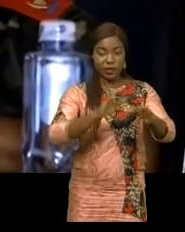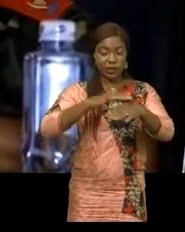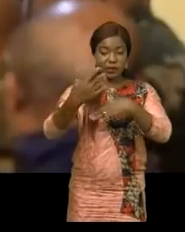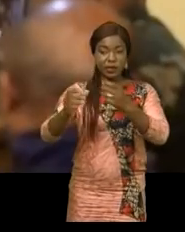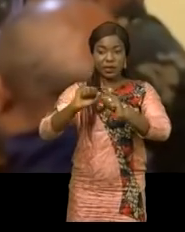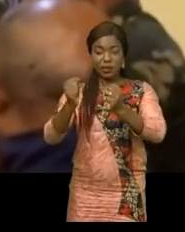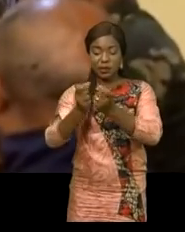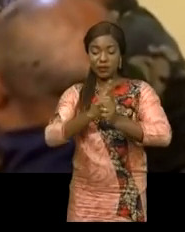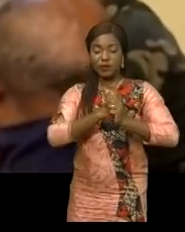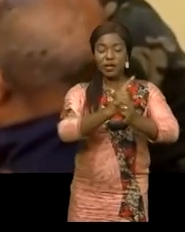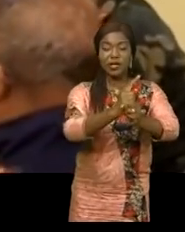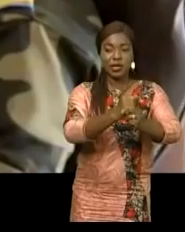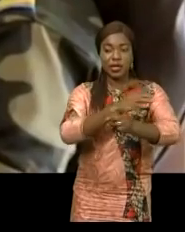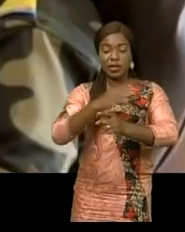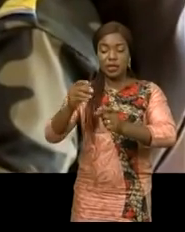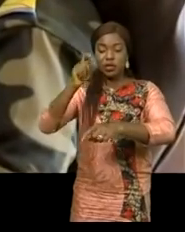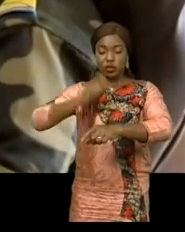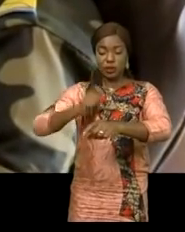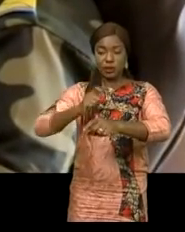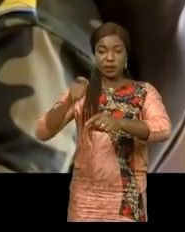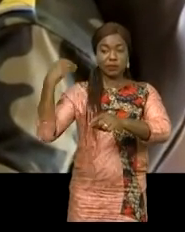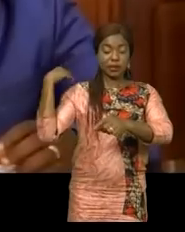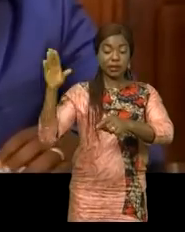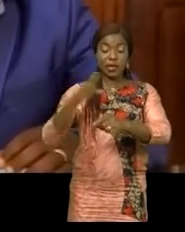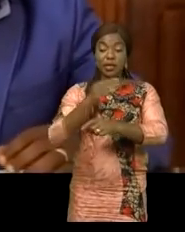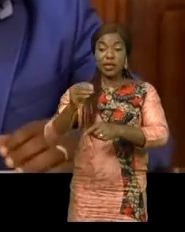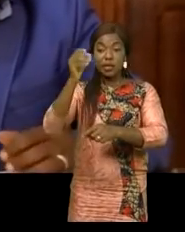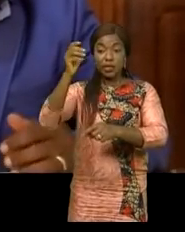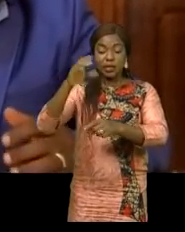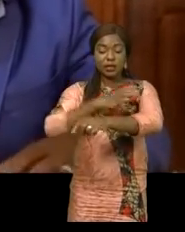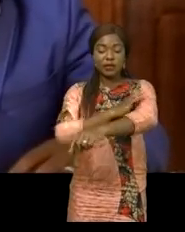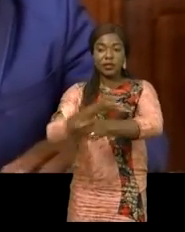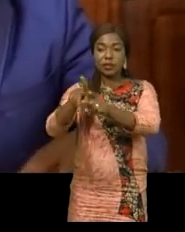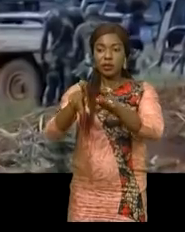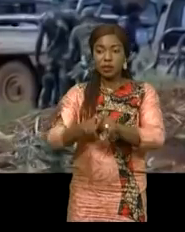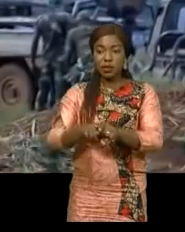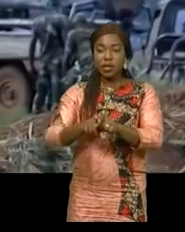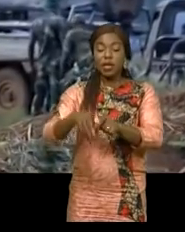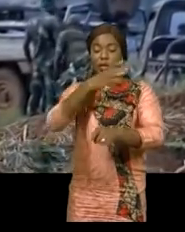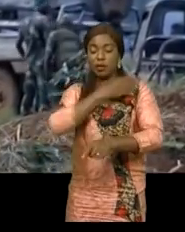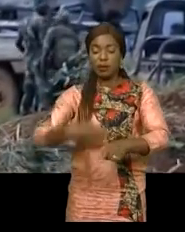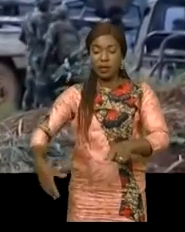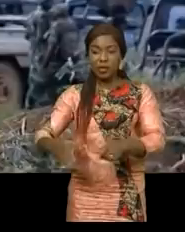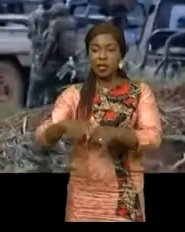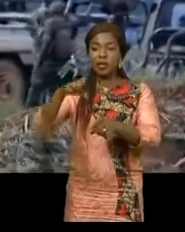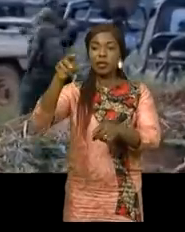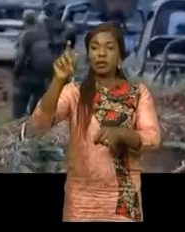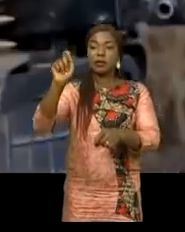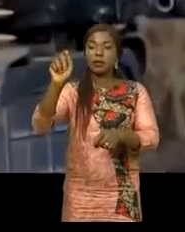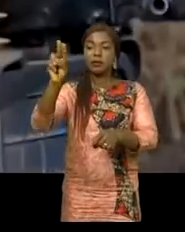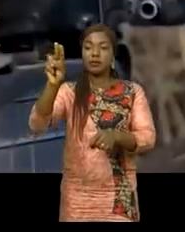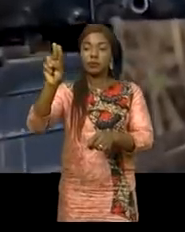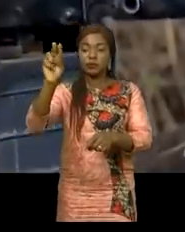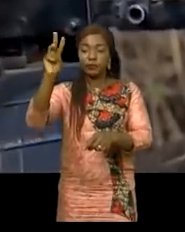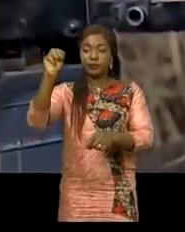de défense et de sécurité de la justice militaire et civile ainsi que les maires de la ville de bunia dans la station général de mer sous contrôle